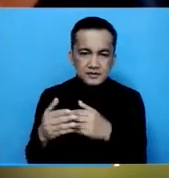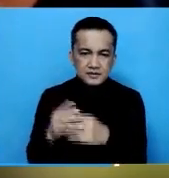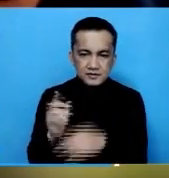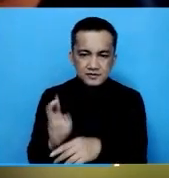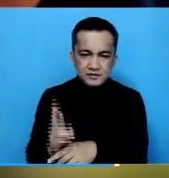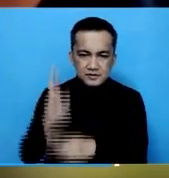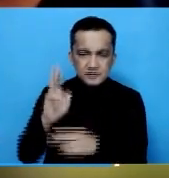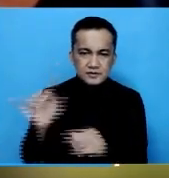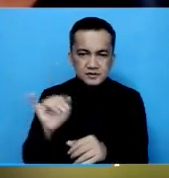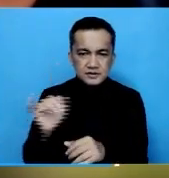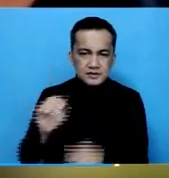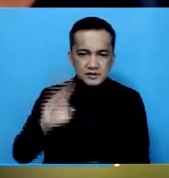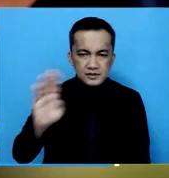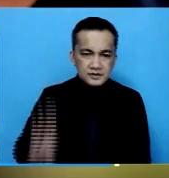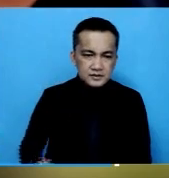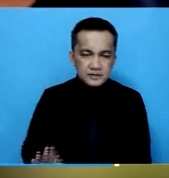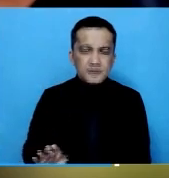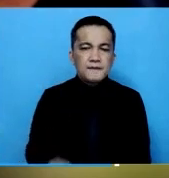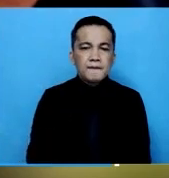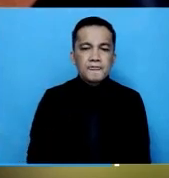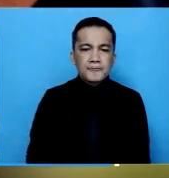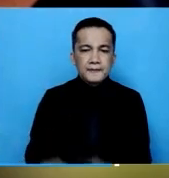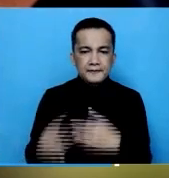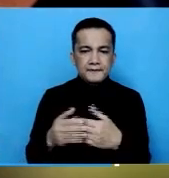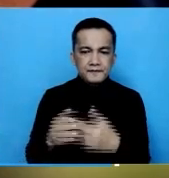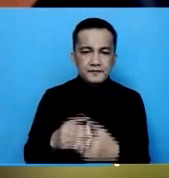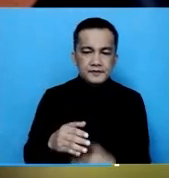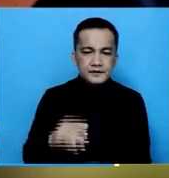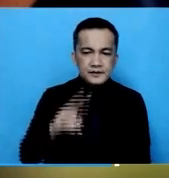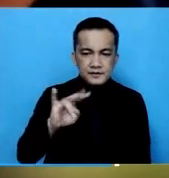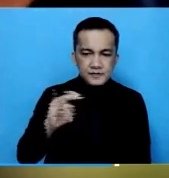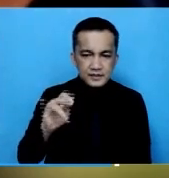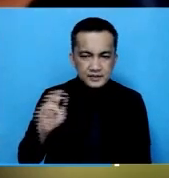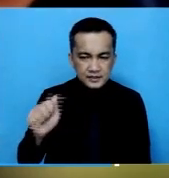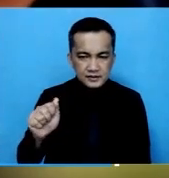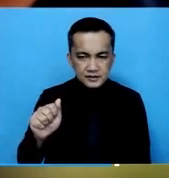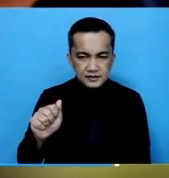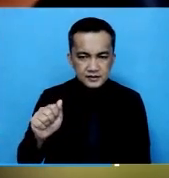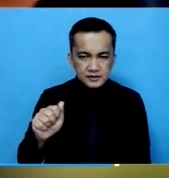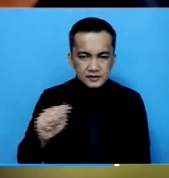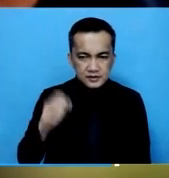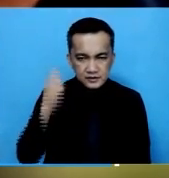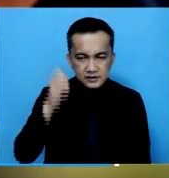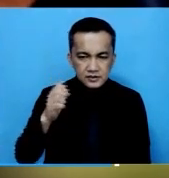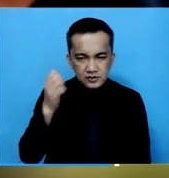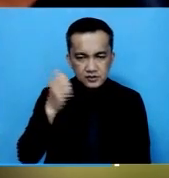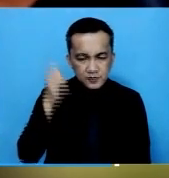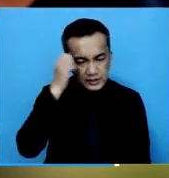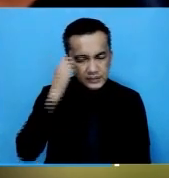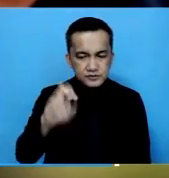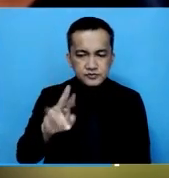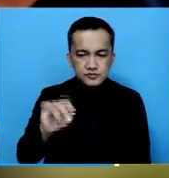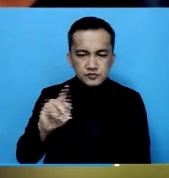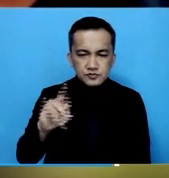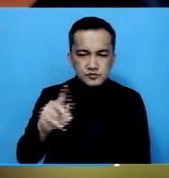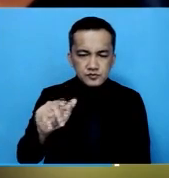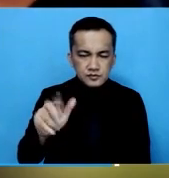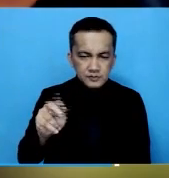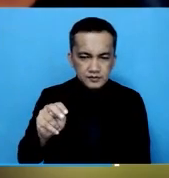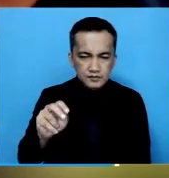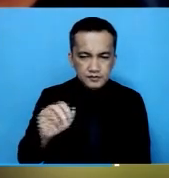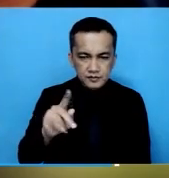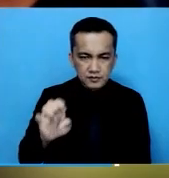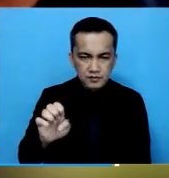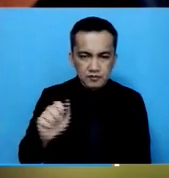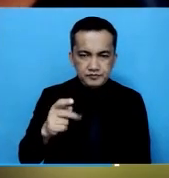tulad ng sa Brazil na malapit sa French Guiana na main launch site ng European Space Agency. Meron tayo kasi mga